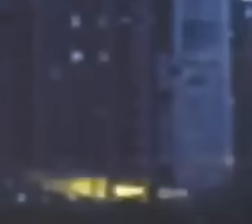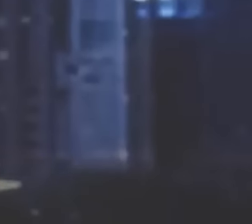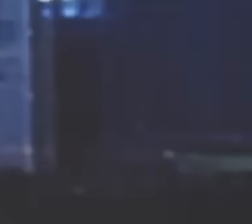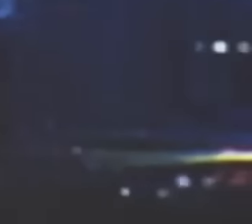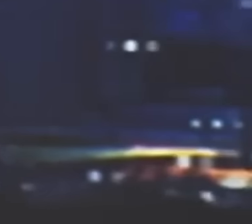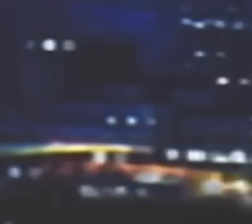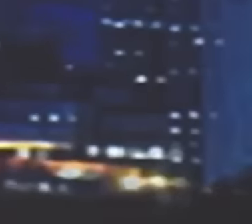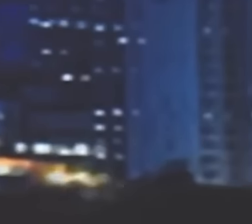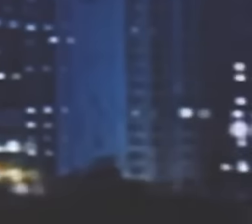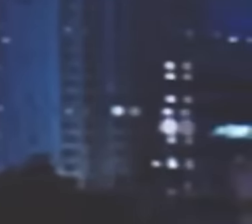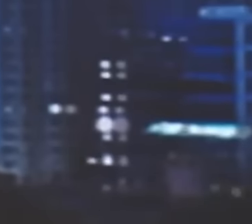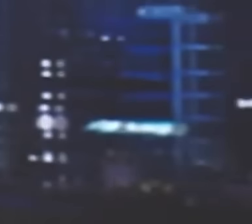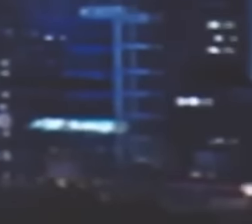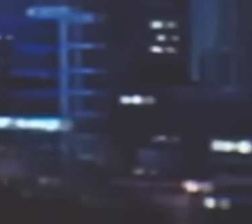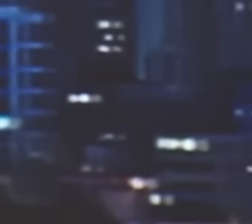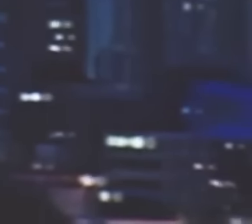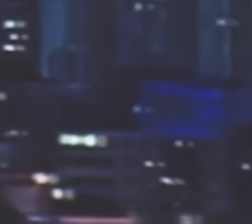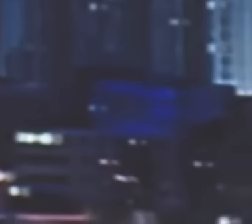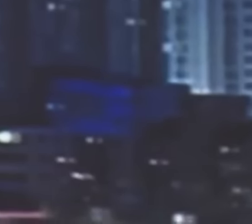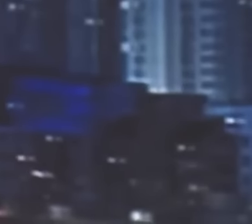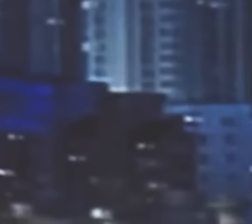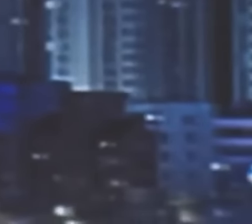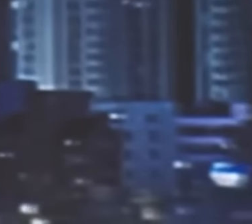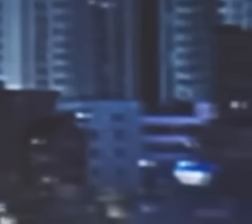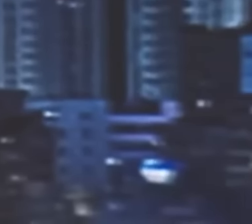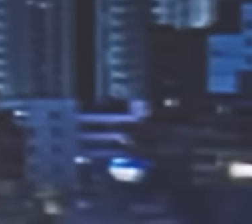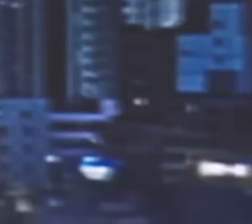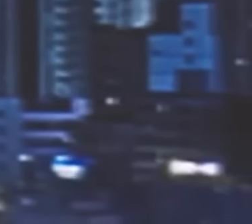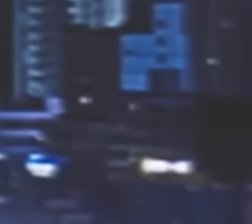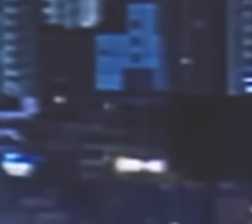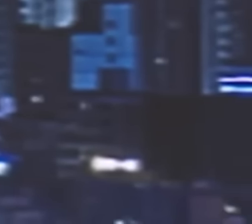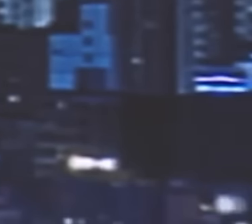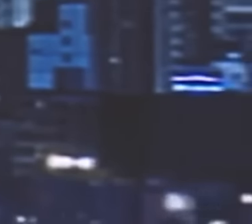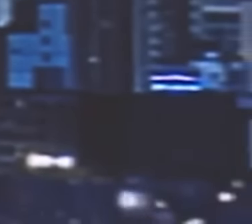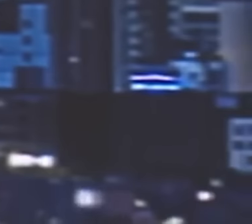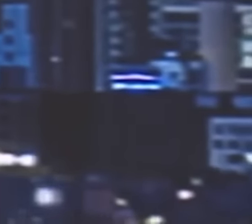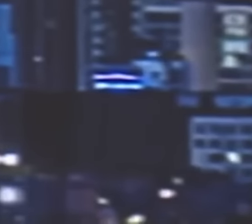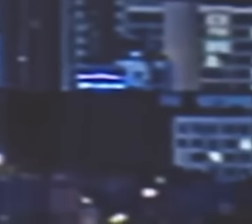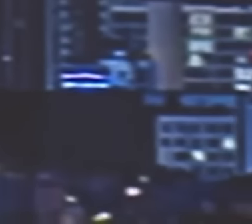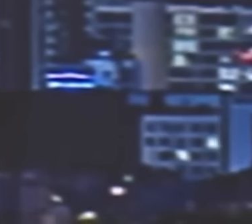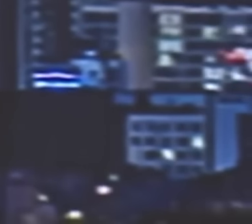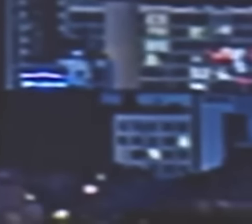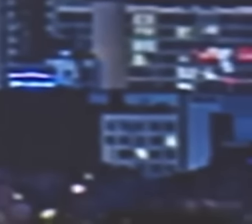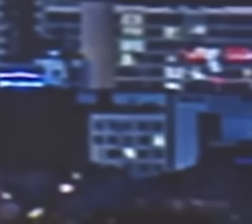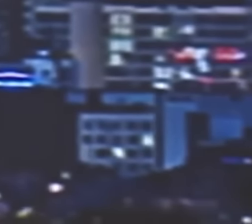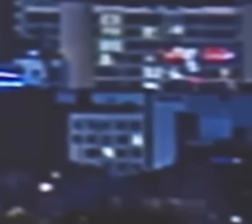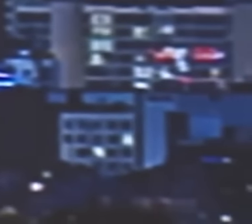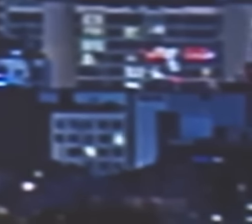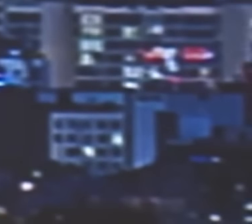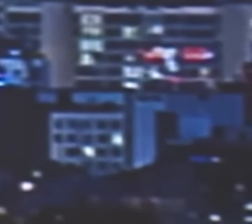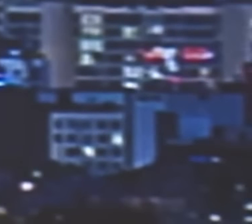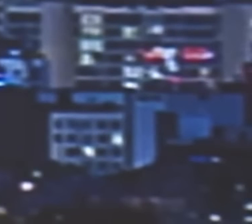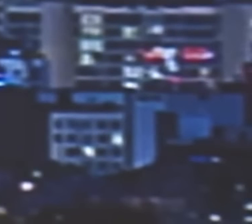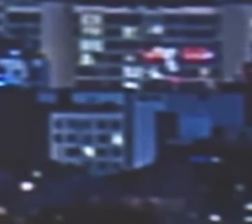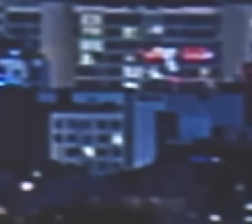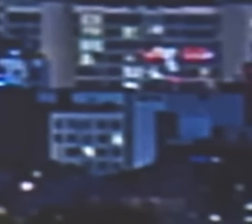jtbc 뉴스를 시청해 주신 여러분 고맙습니다 저희는 저녁 6시 50분 뉴스룸에서 뵙겠습니다